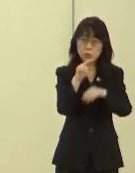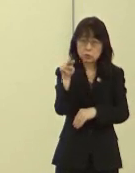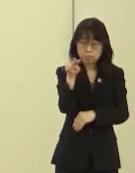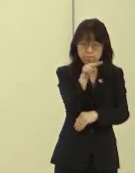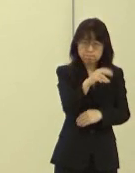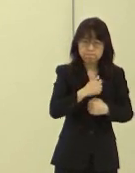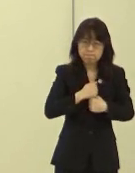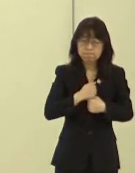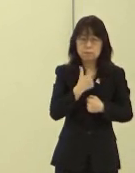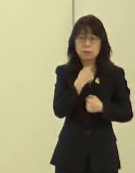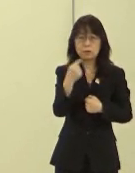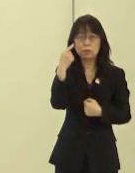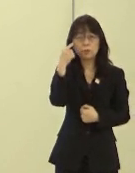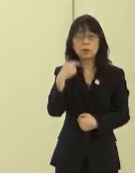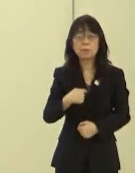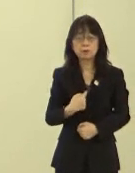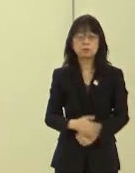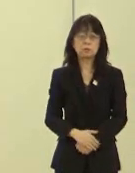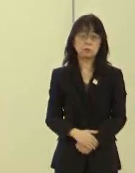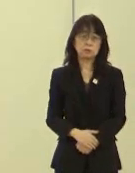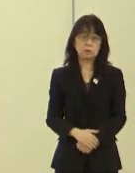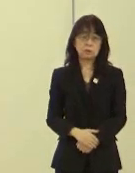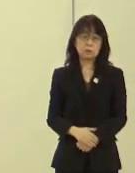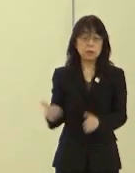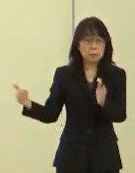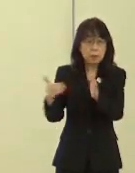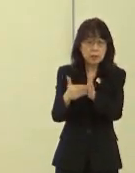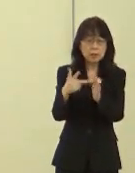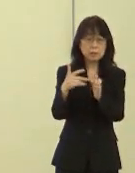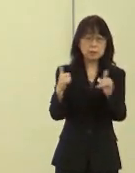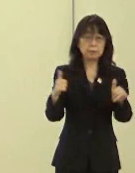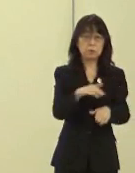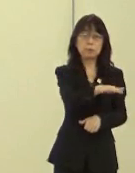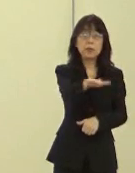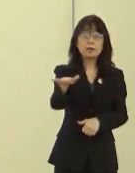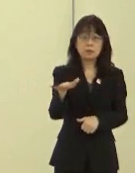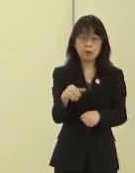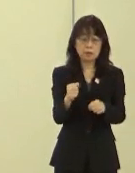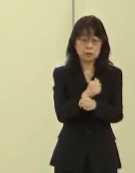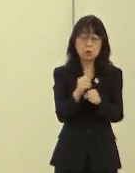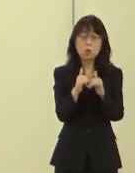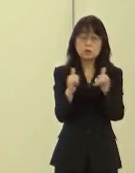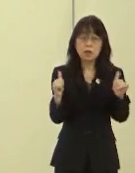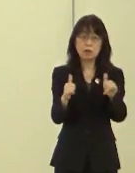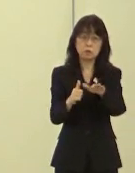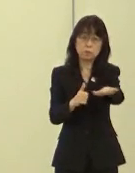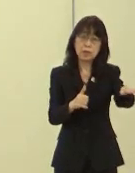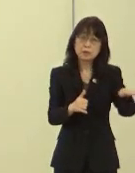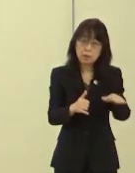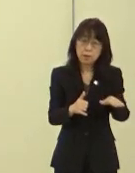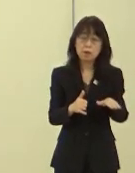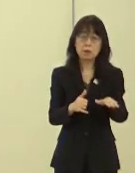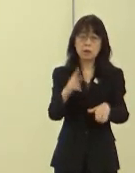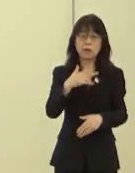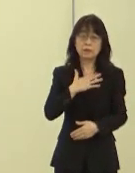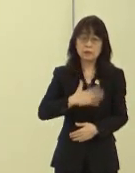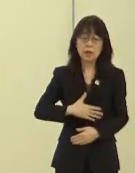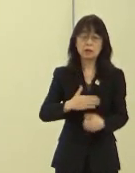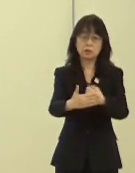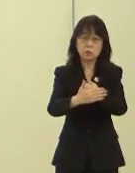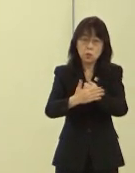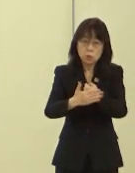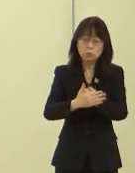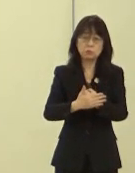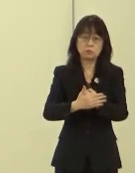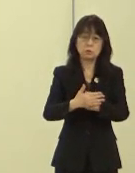ように思っております。これまで市民の皆様、そして事業者の皆様にご理解ご協力をいただ